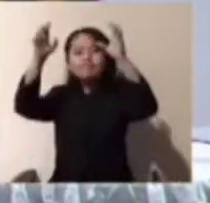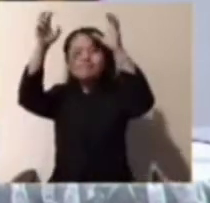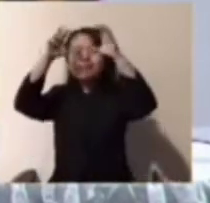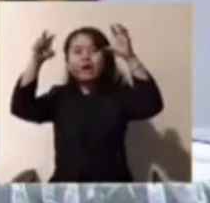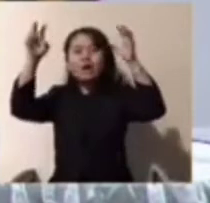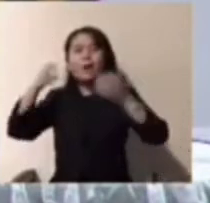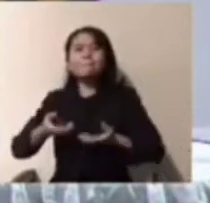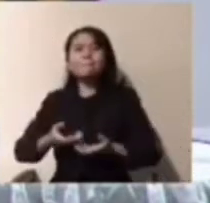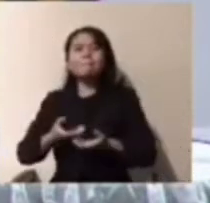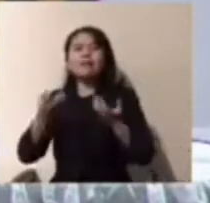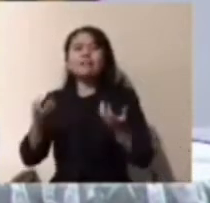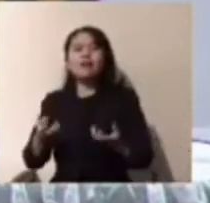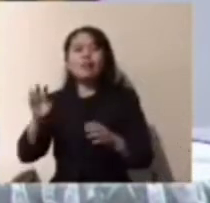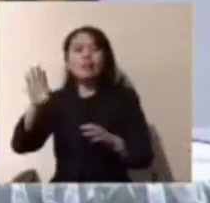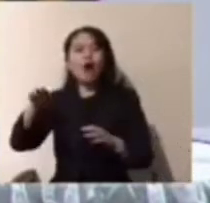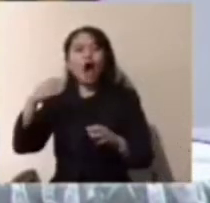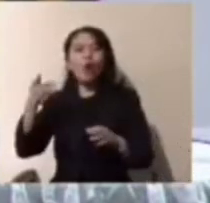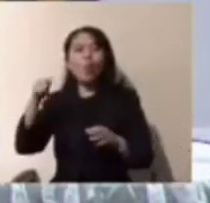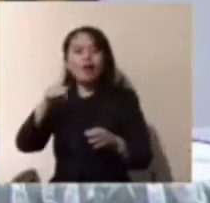Paskah tahun ini.